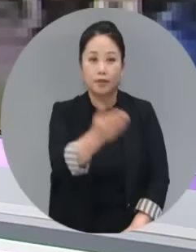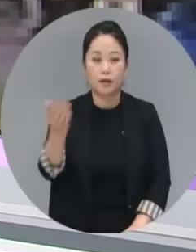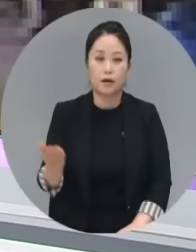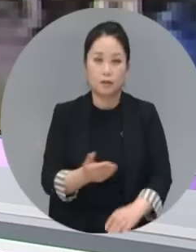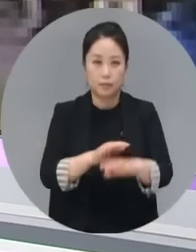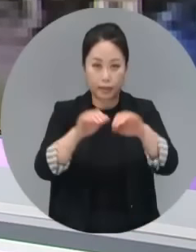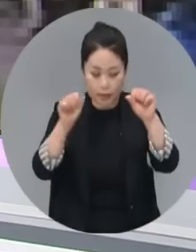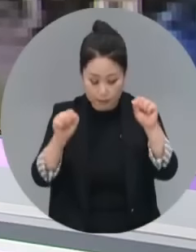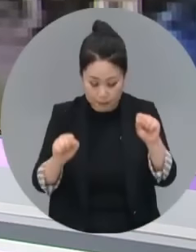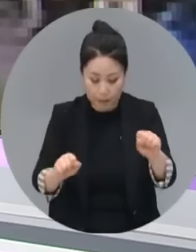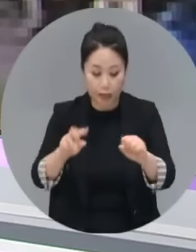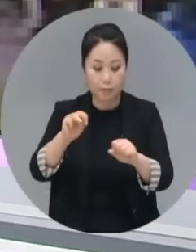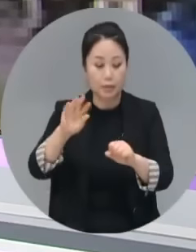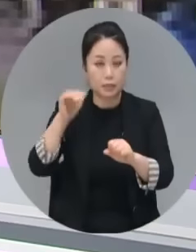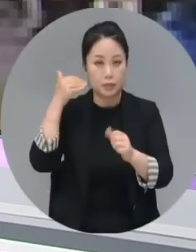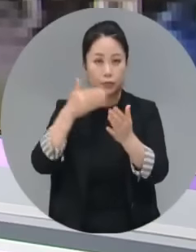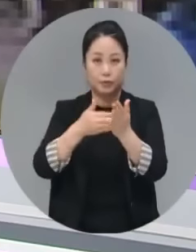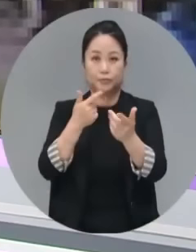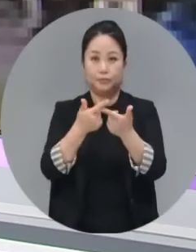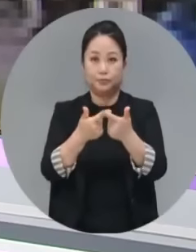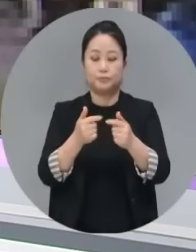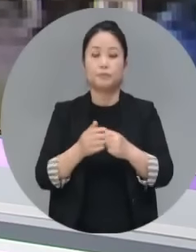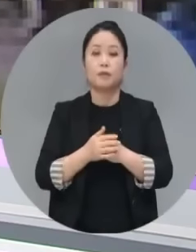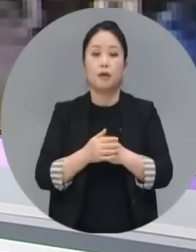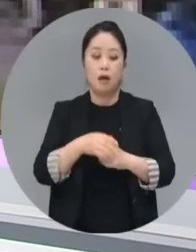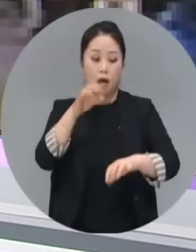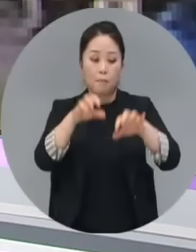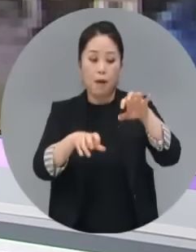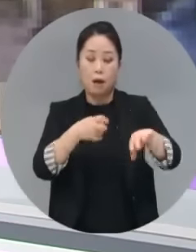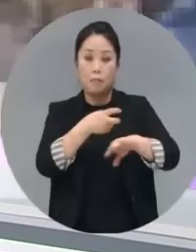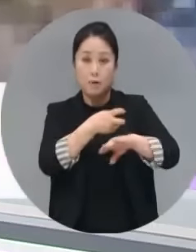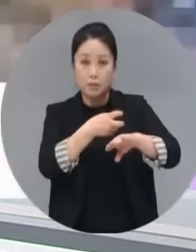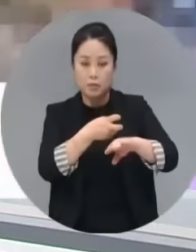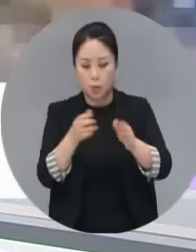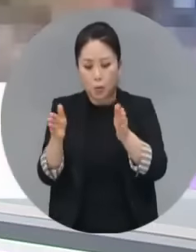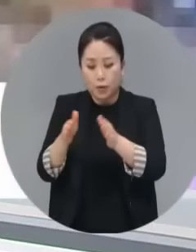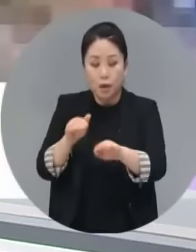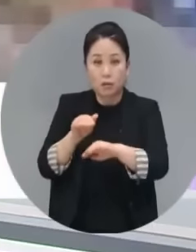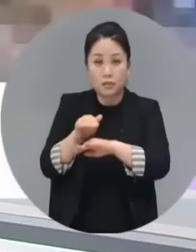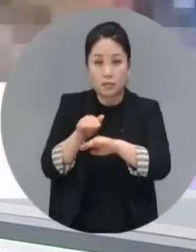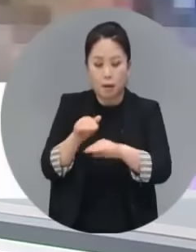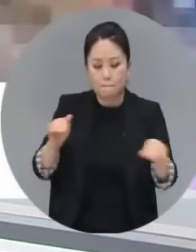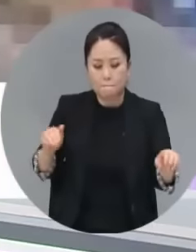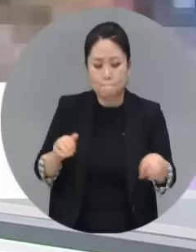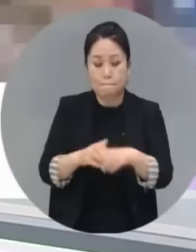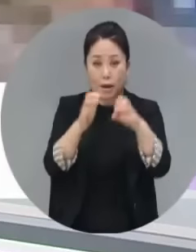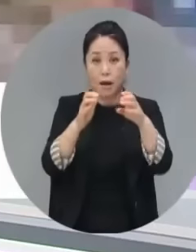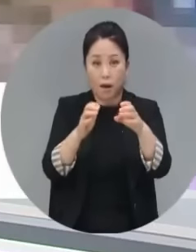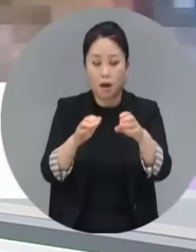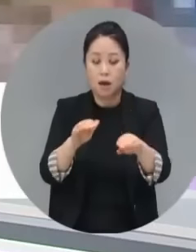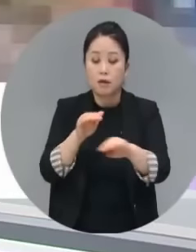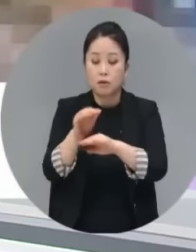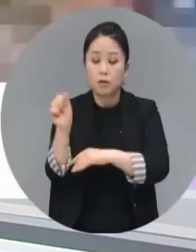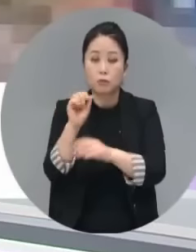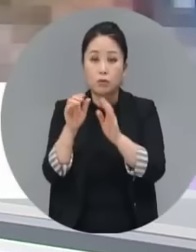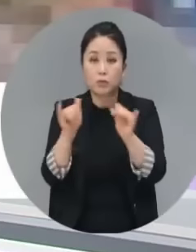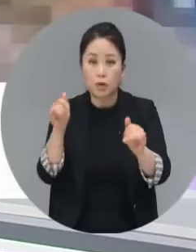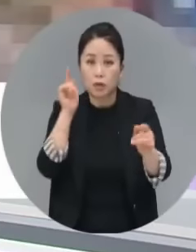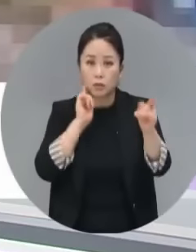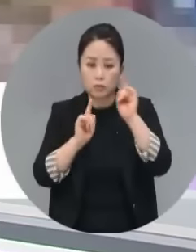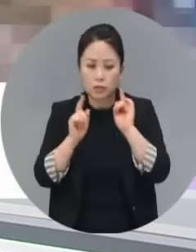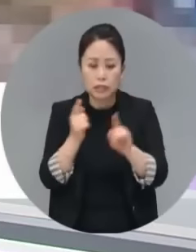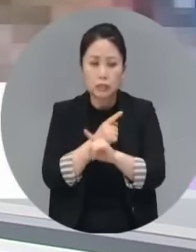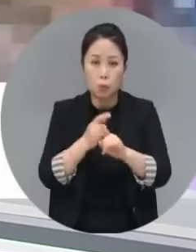네, 시청자 여러분 안녕하십니까. MBC 뉴스데스크 부산입니다. 마을버스와 경차가 충돌해 경차 운전자가 전치 4주의